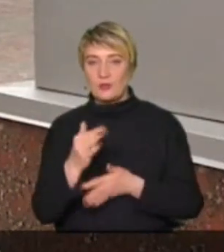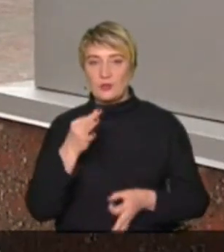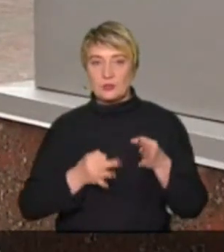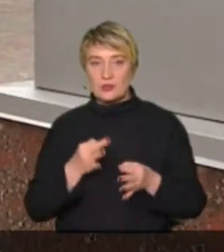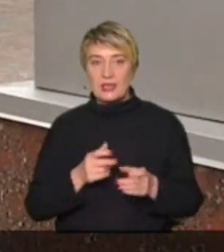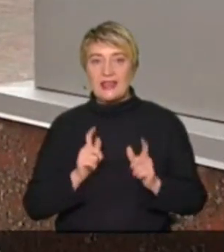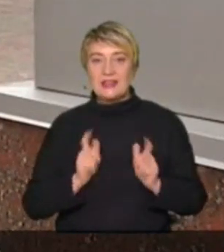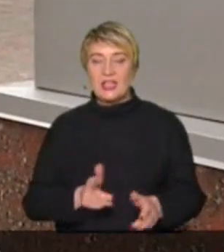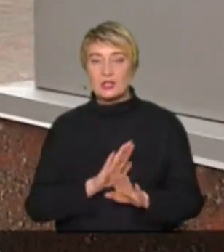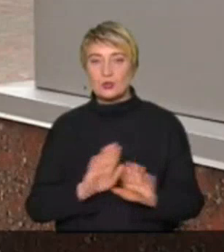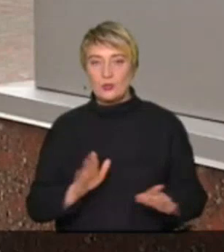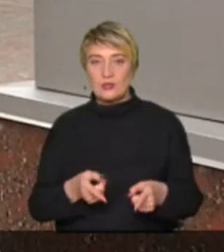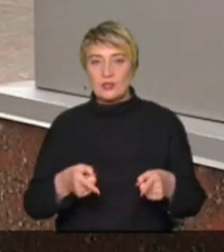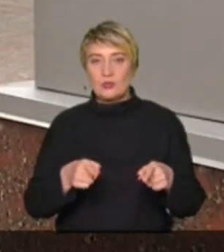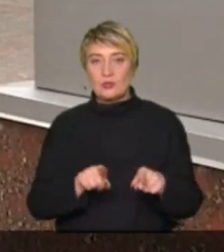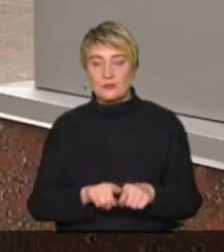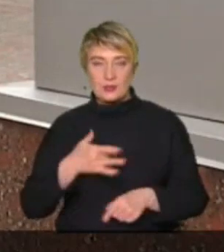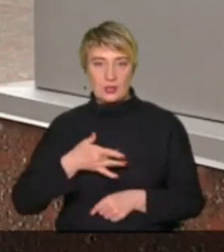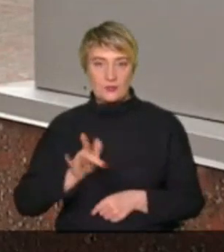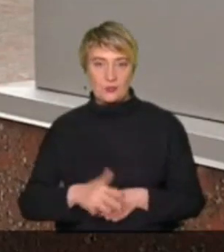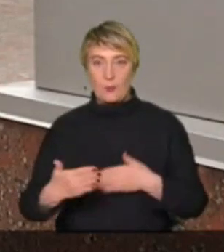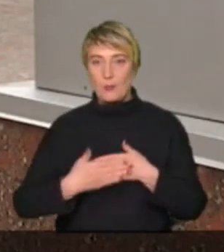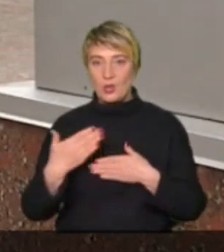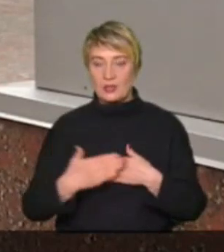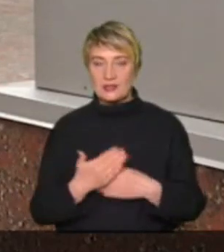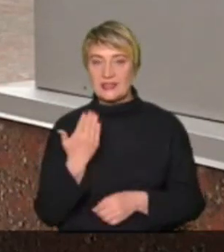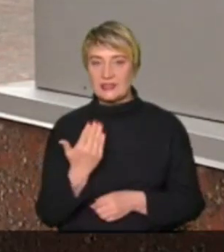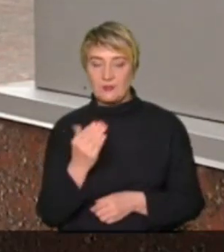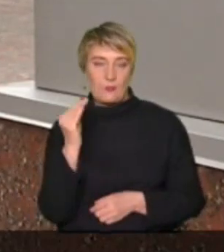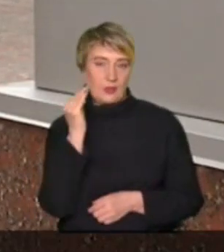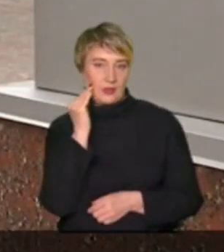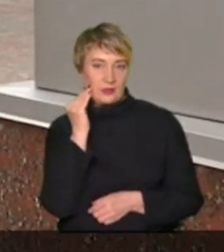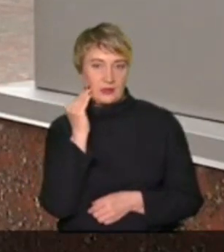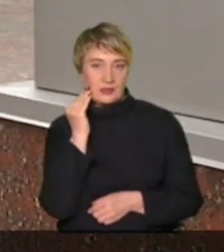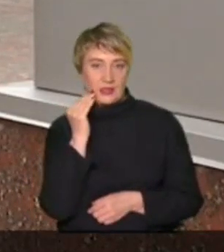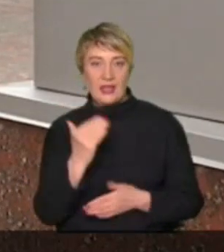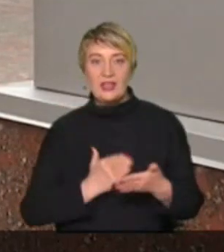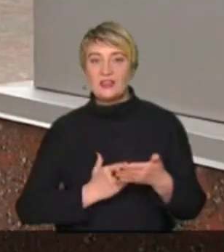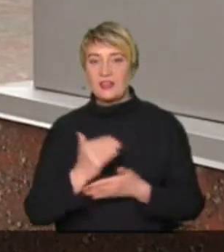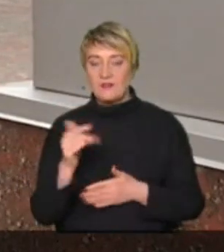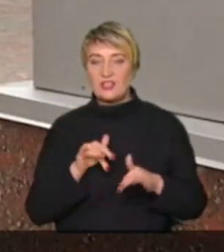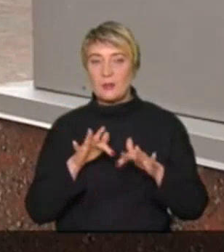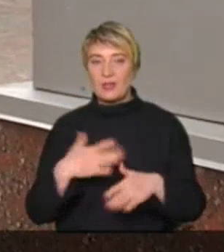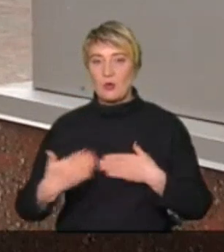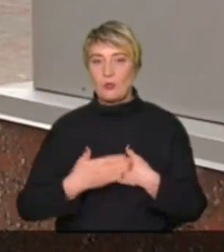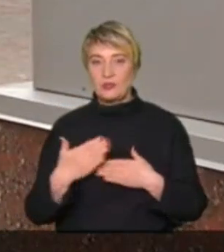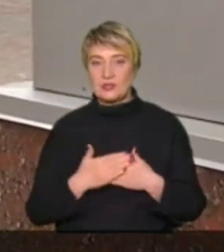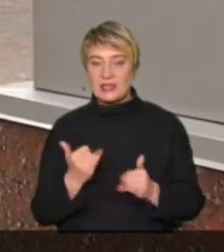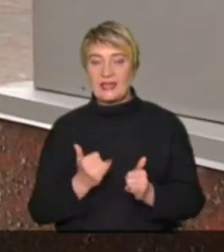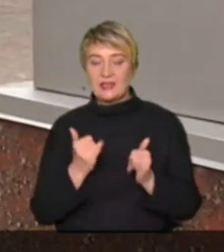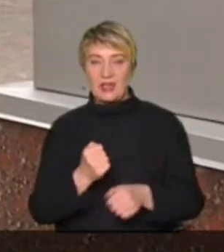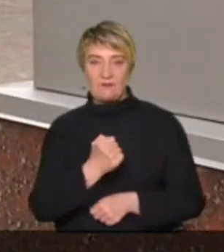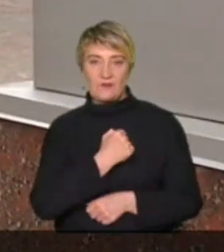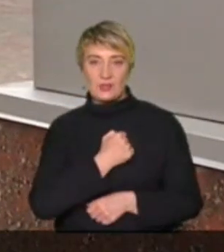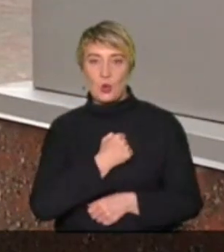такою надмірно суровим покаранням, з його точки зору, найвища міра покарання для військового злочинця,